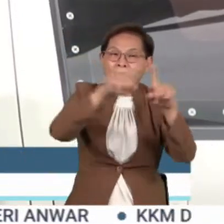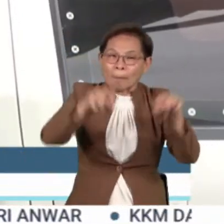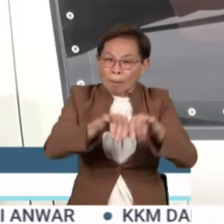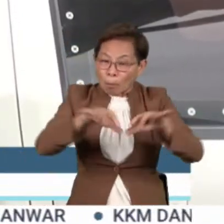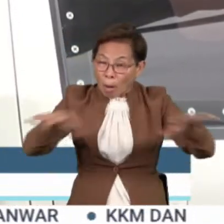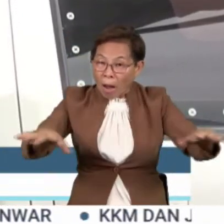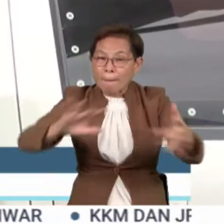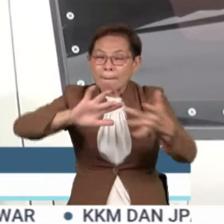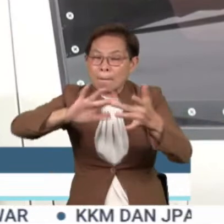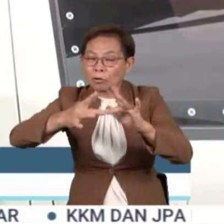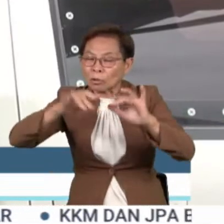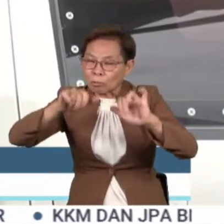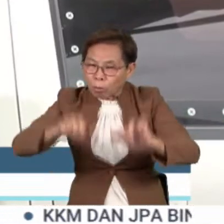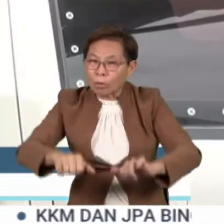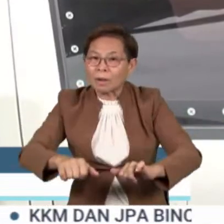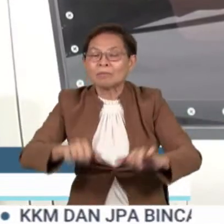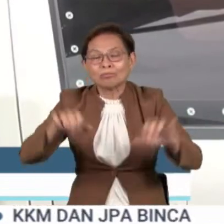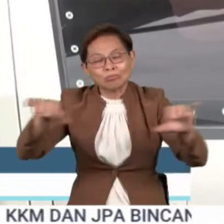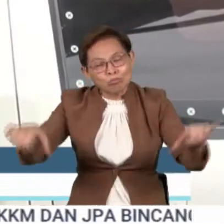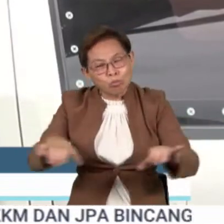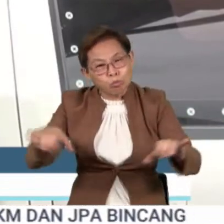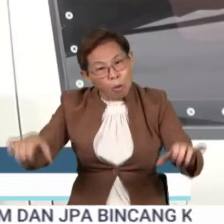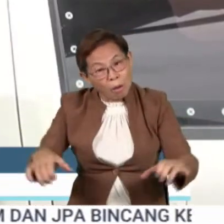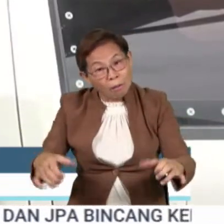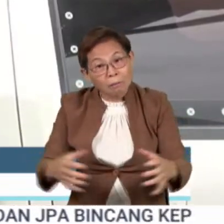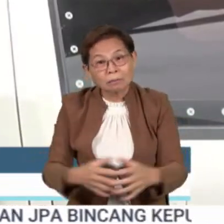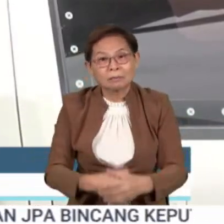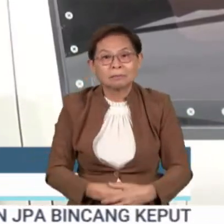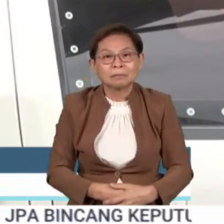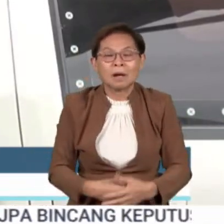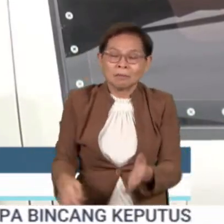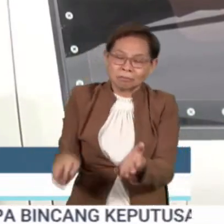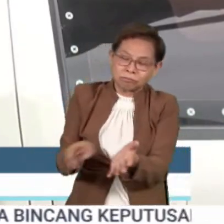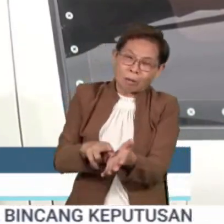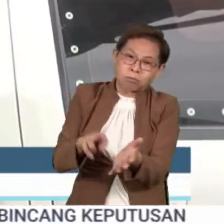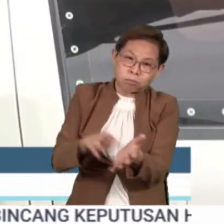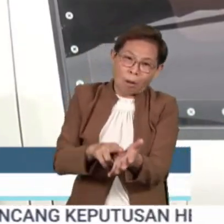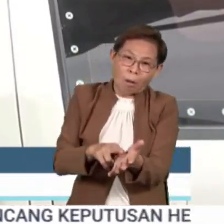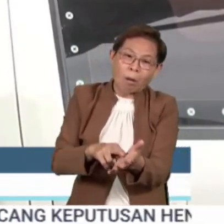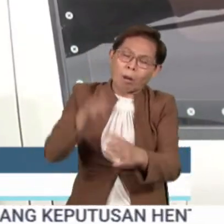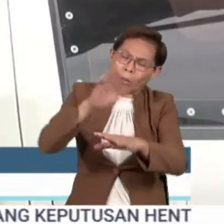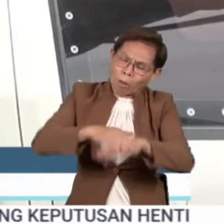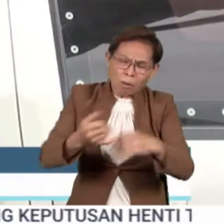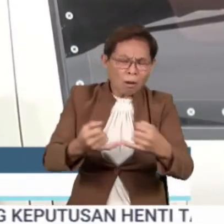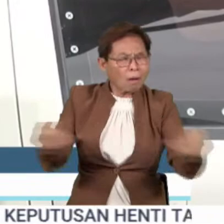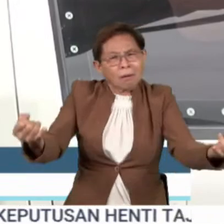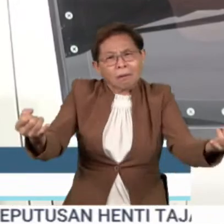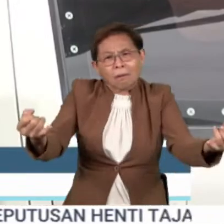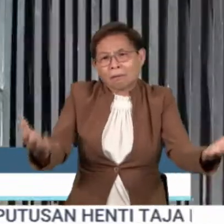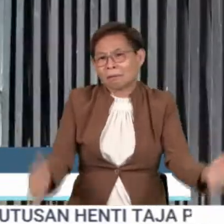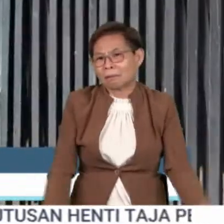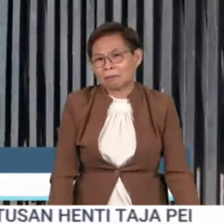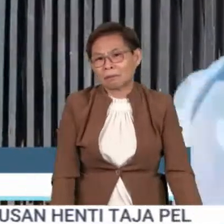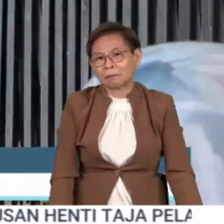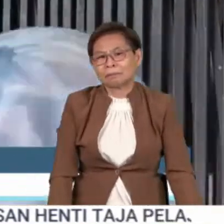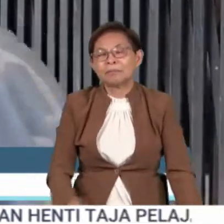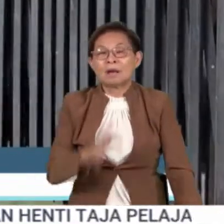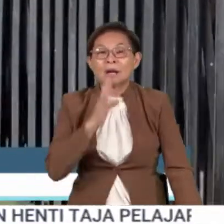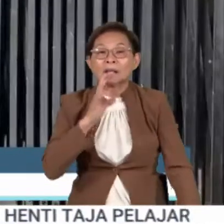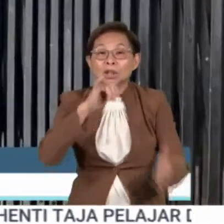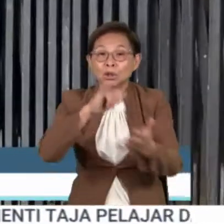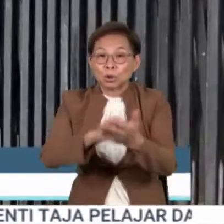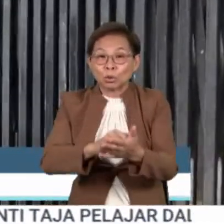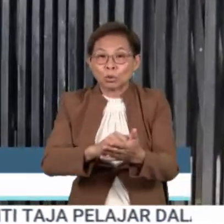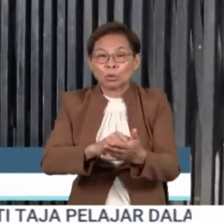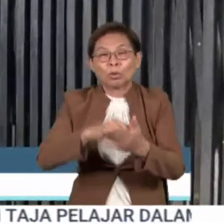yang boleh mereka laksanakan pendaftaran ini secara online saja belum